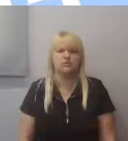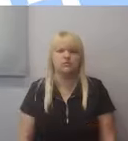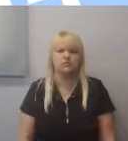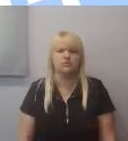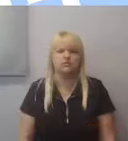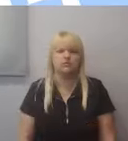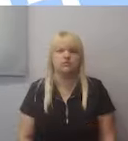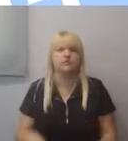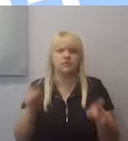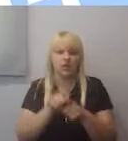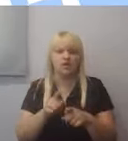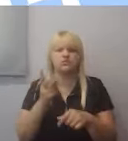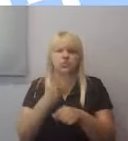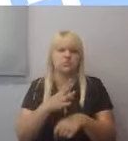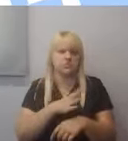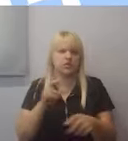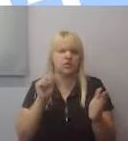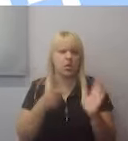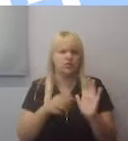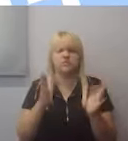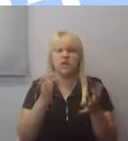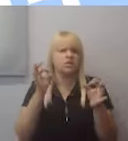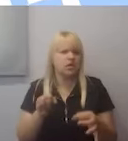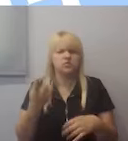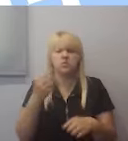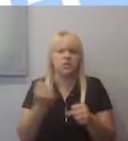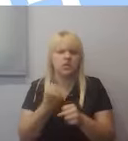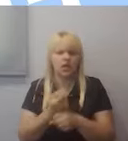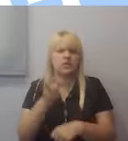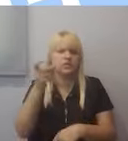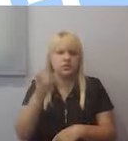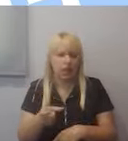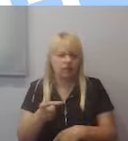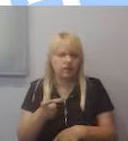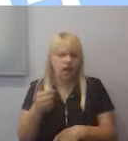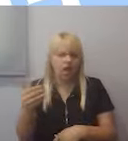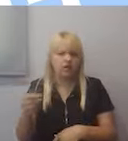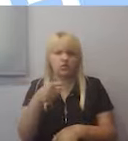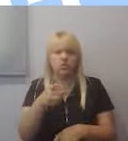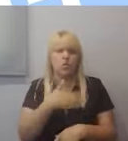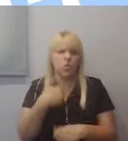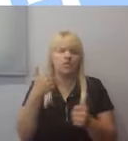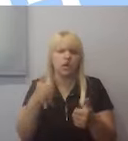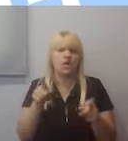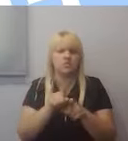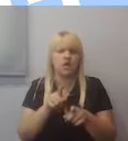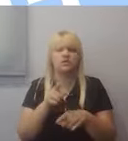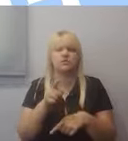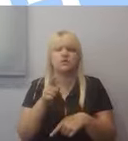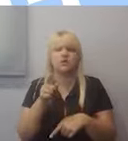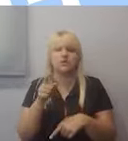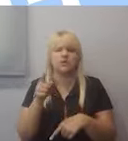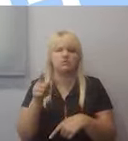jautājumu vai tiešām ko darīt cilvēkam un un un un to ļoti labi arī cipules kundze minēja par to